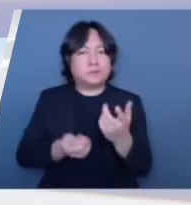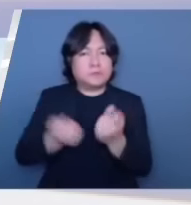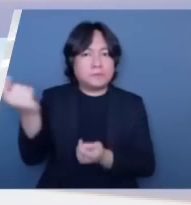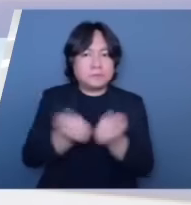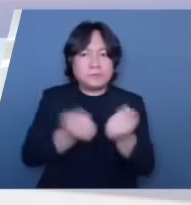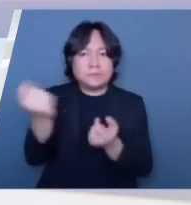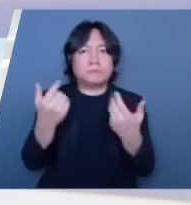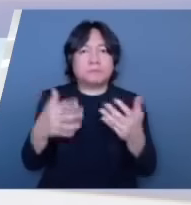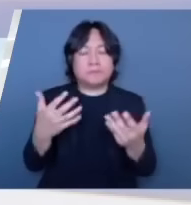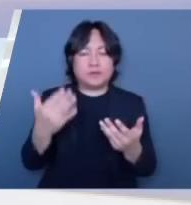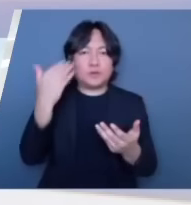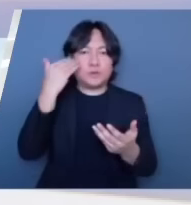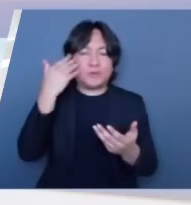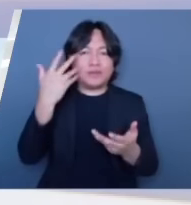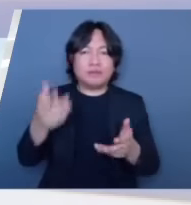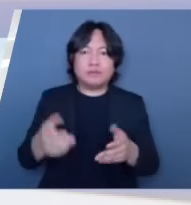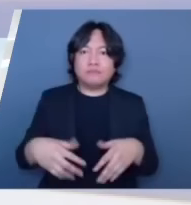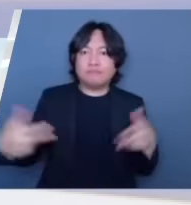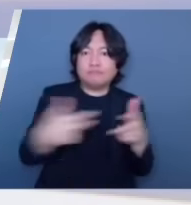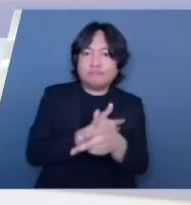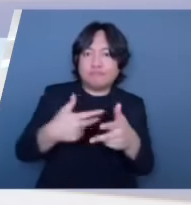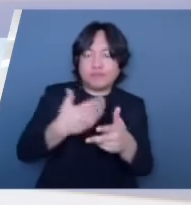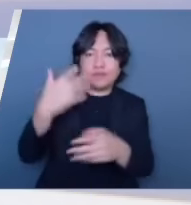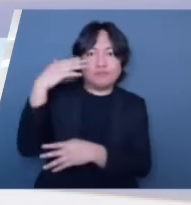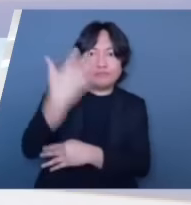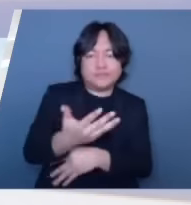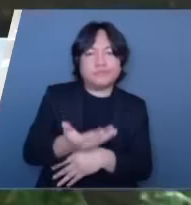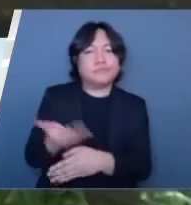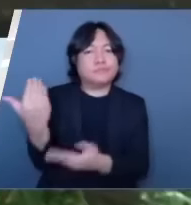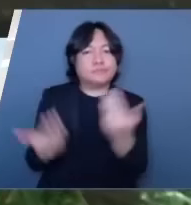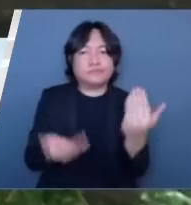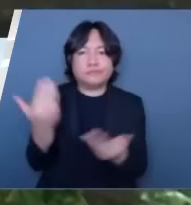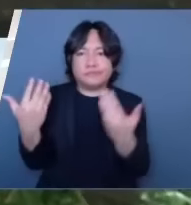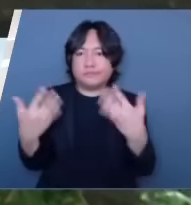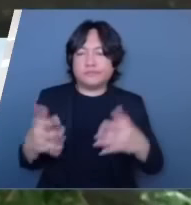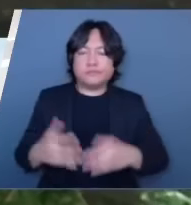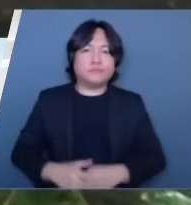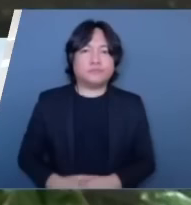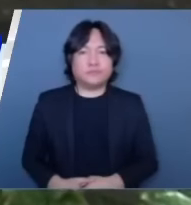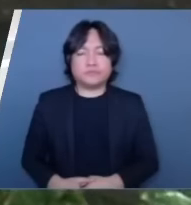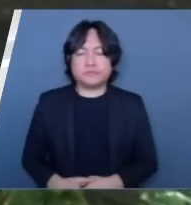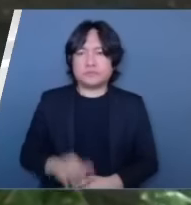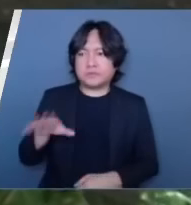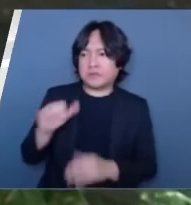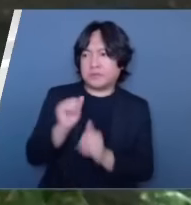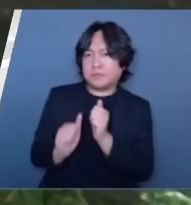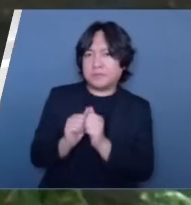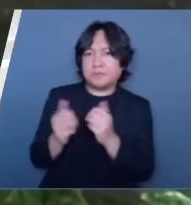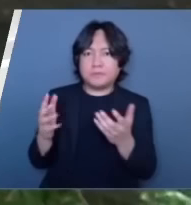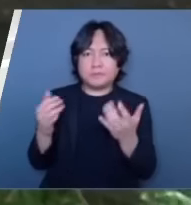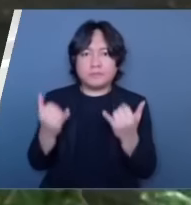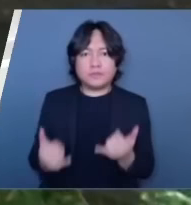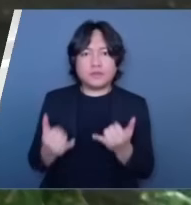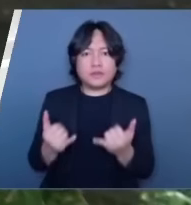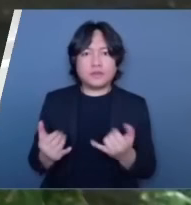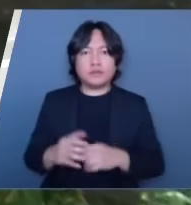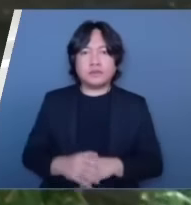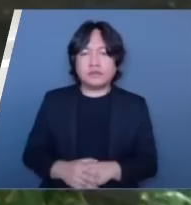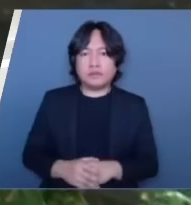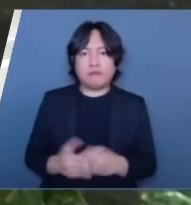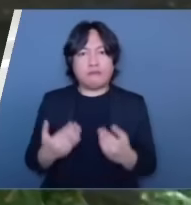naialis itong mga punong nakahambalang sa kalsada, PIA. So ibig sabihin, Darlene, sa ngayon wala naman mga barangay o area na